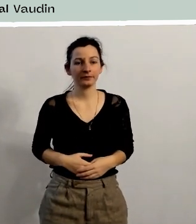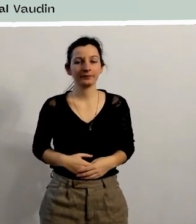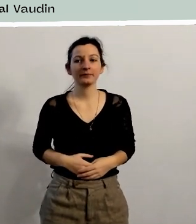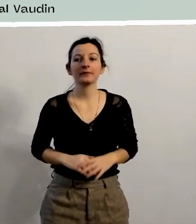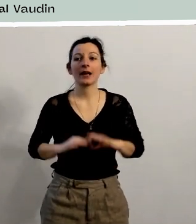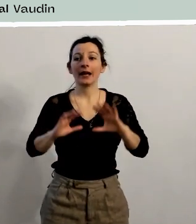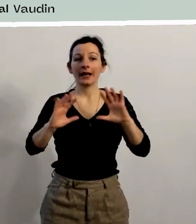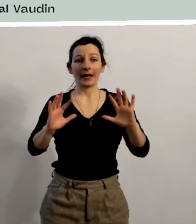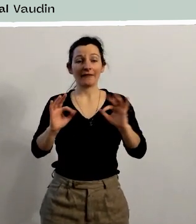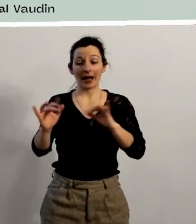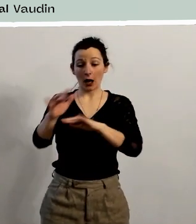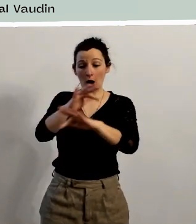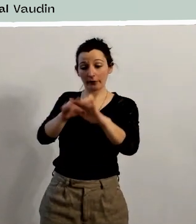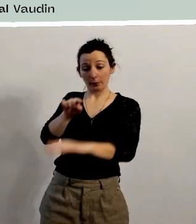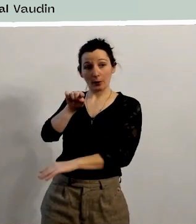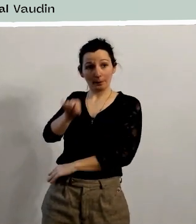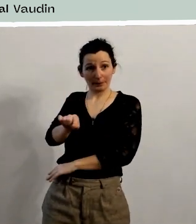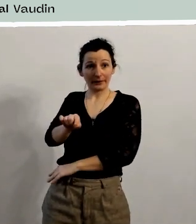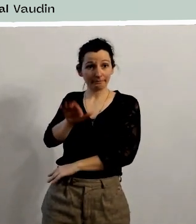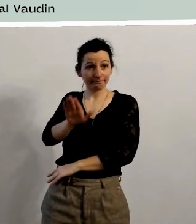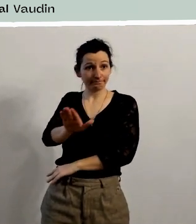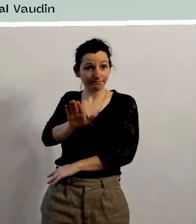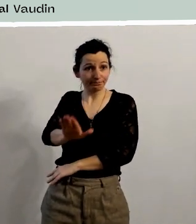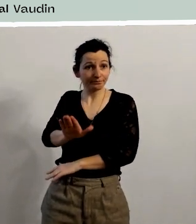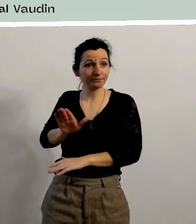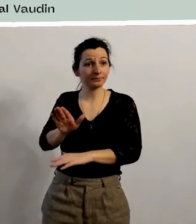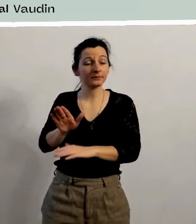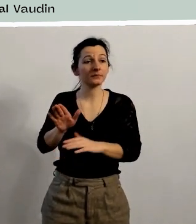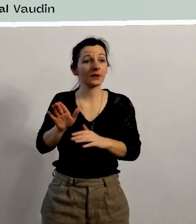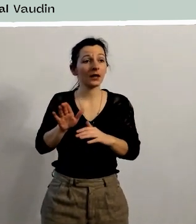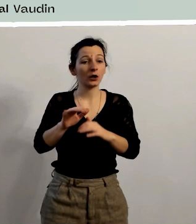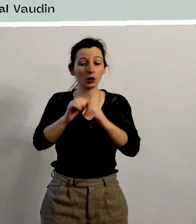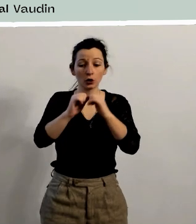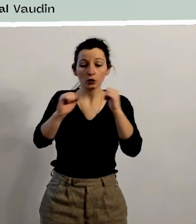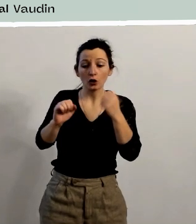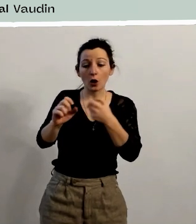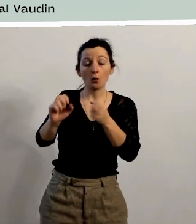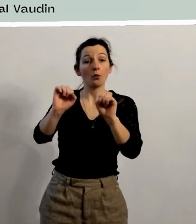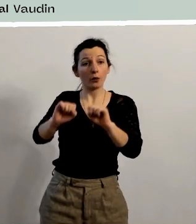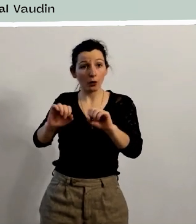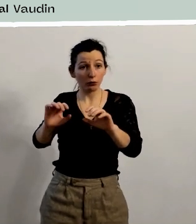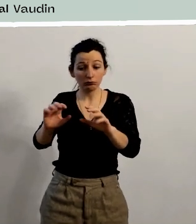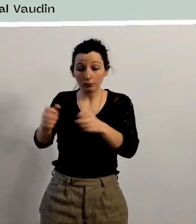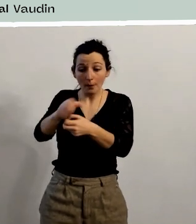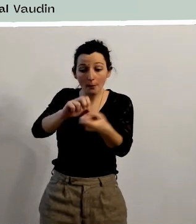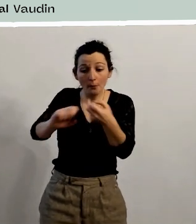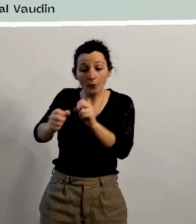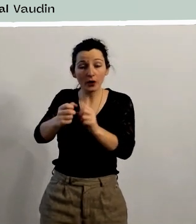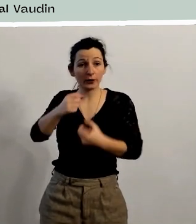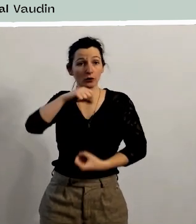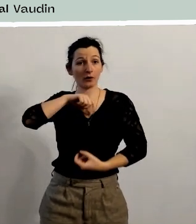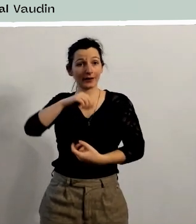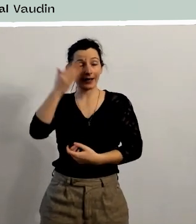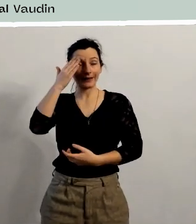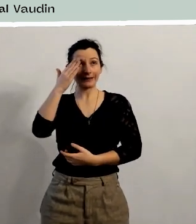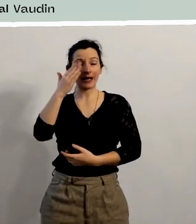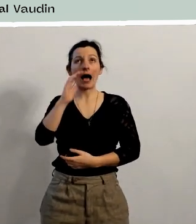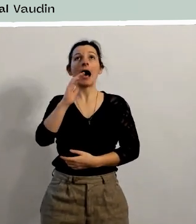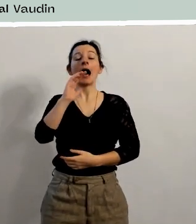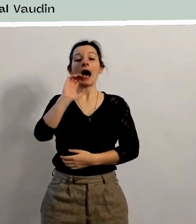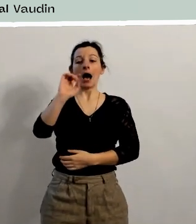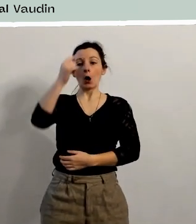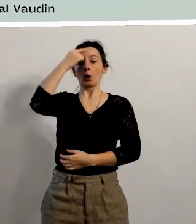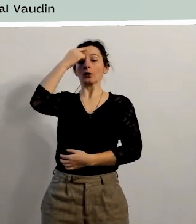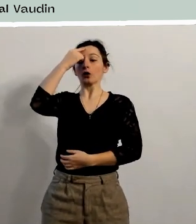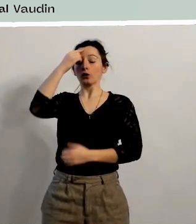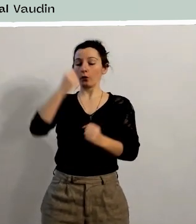Et dans cet environnement spécifique, il existe des molécules à effet perturbateur endocrinien, et donc en faisant les bons choix, eh